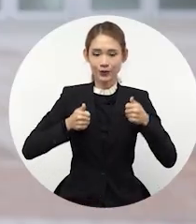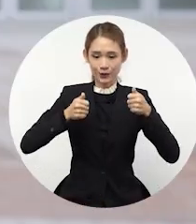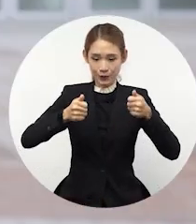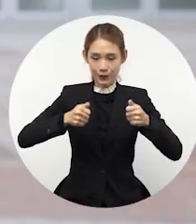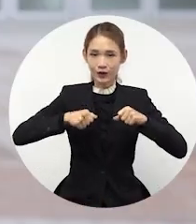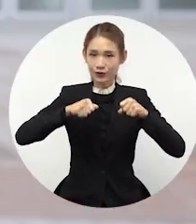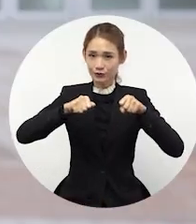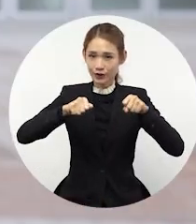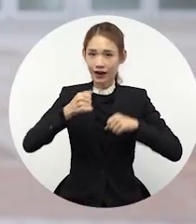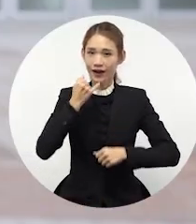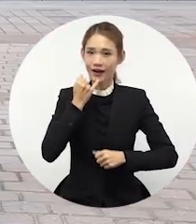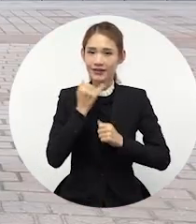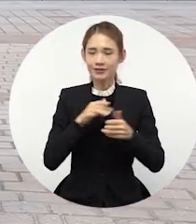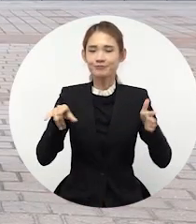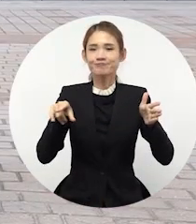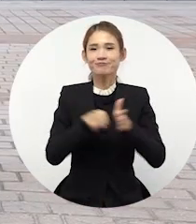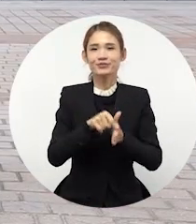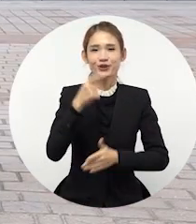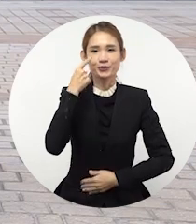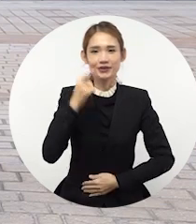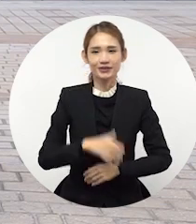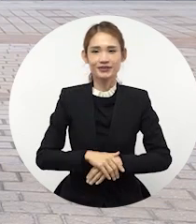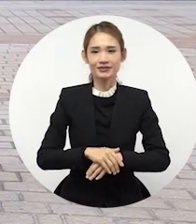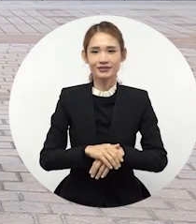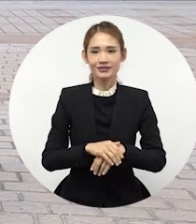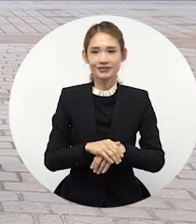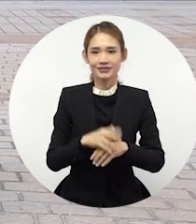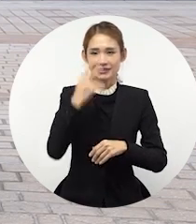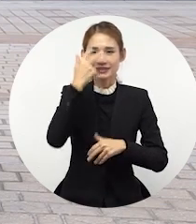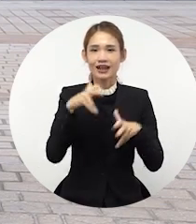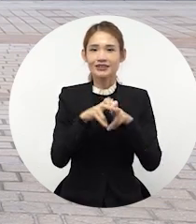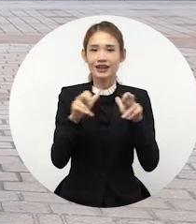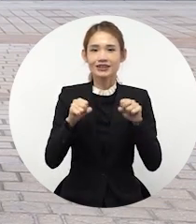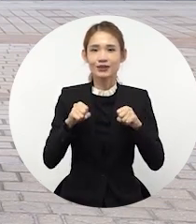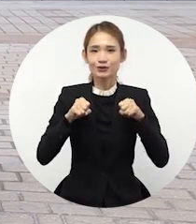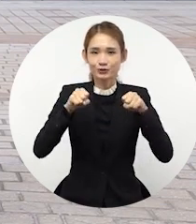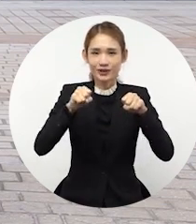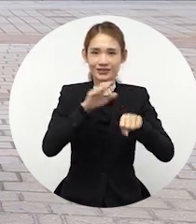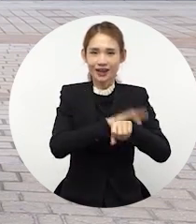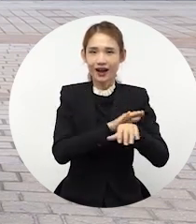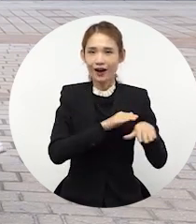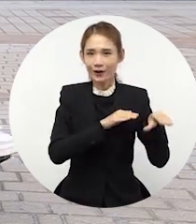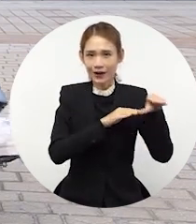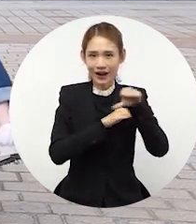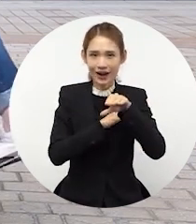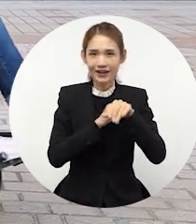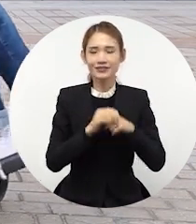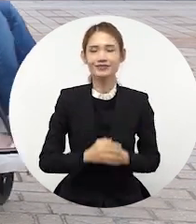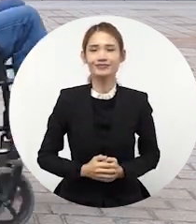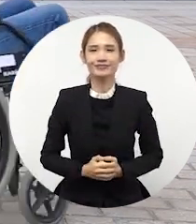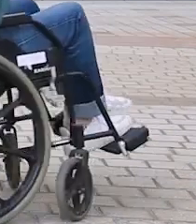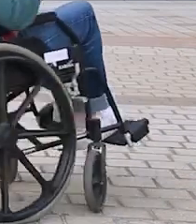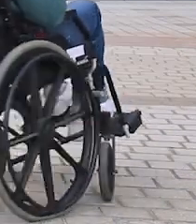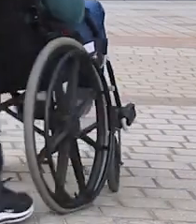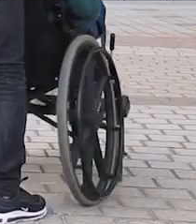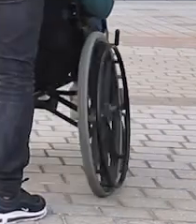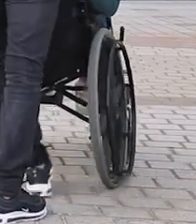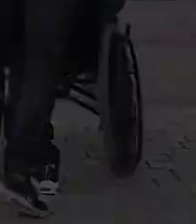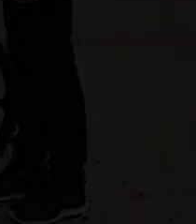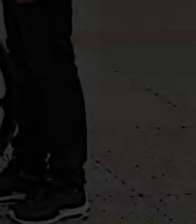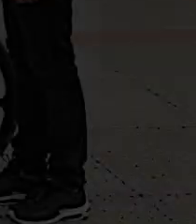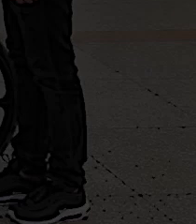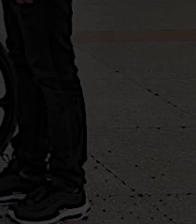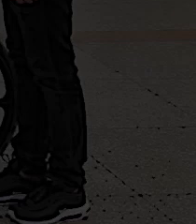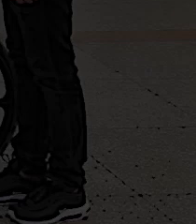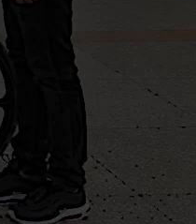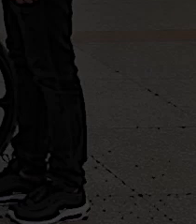휠체어 운전해드려도 되나요? 한번 믿어보겠습니다. 네, 어떻게 갈까요? 우리 시각장애인의 운전, 네, 좌회전 해주세요. 아, 네. 네네.